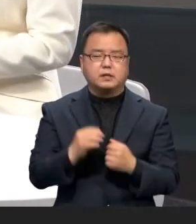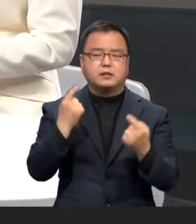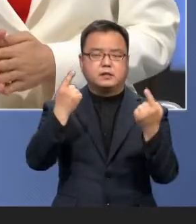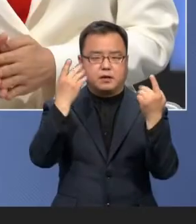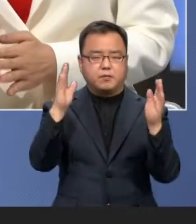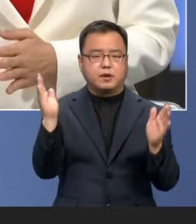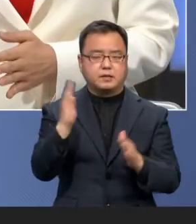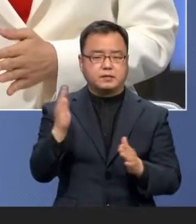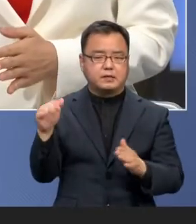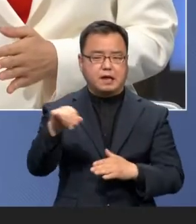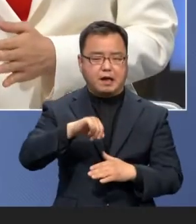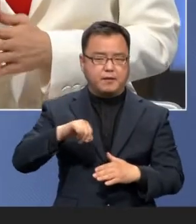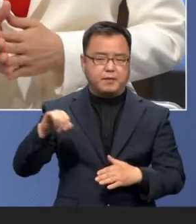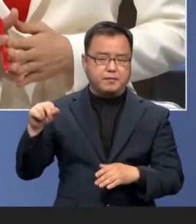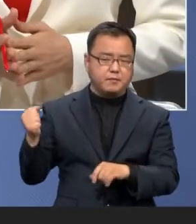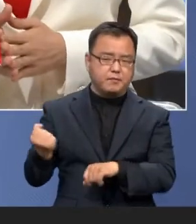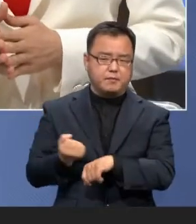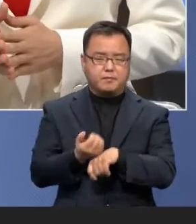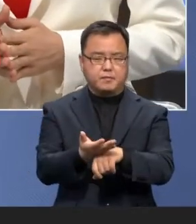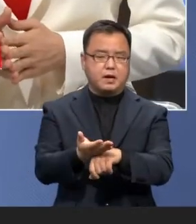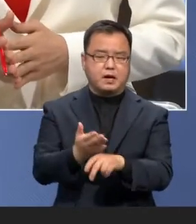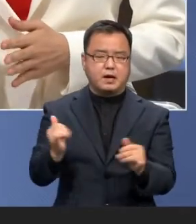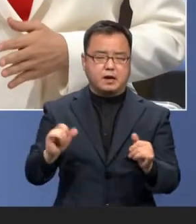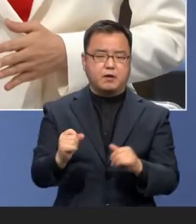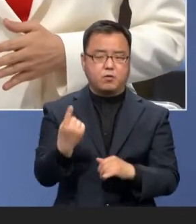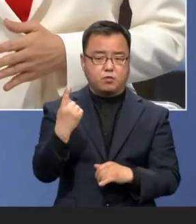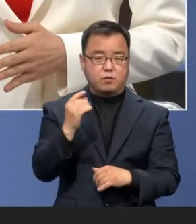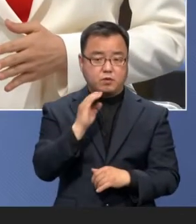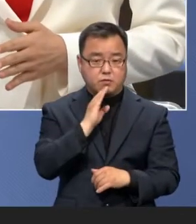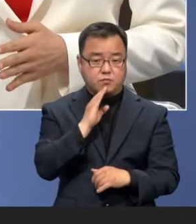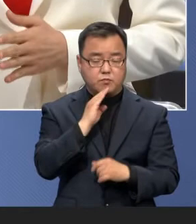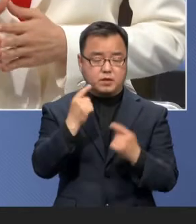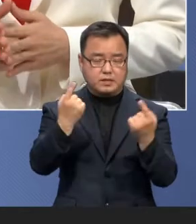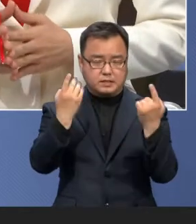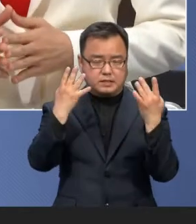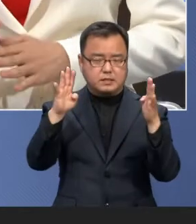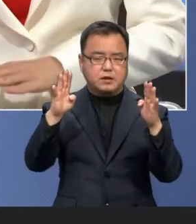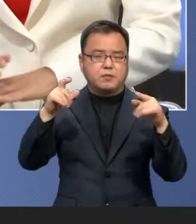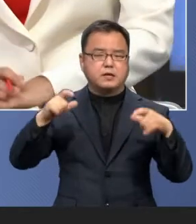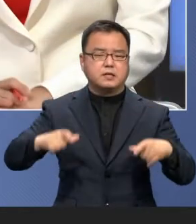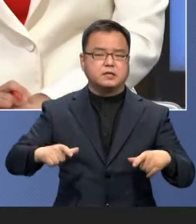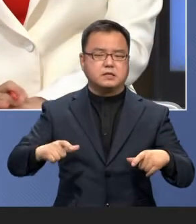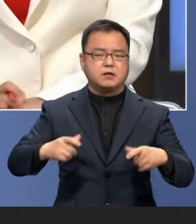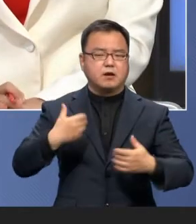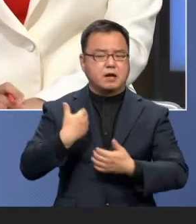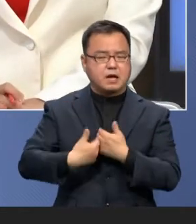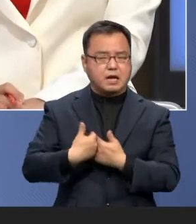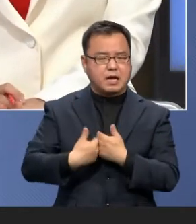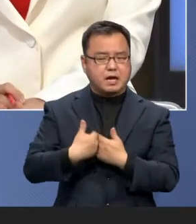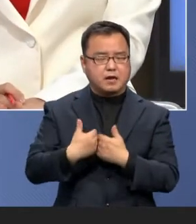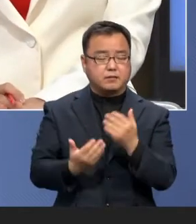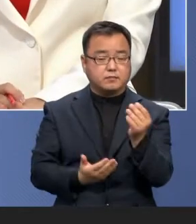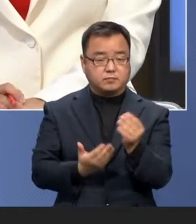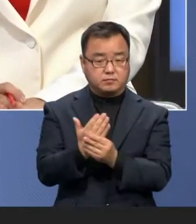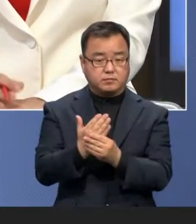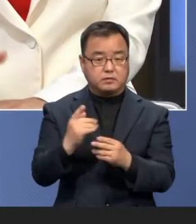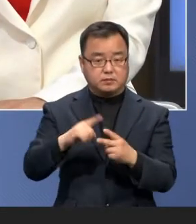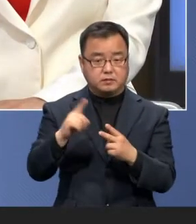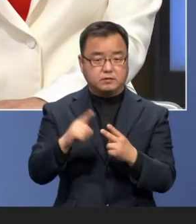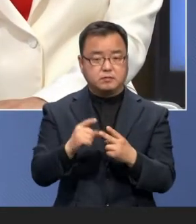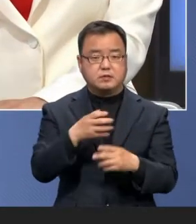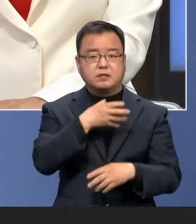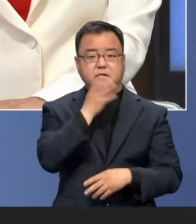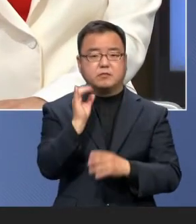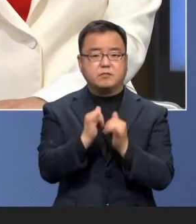바이러스의 전파 자가 되는 사례가 나오면서 대학과 지역의 갈등이 빚어지기도 했고요 고령층 은혼 하에